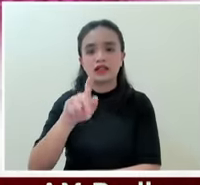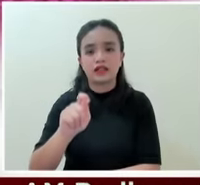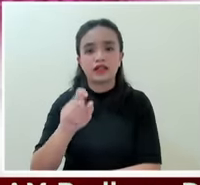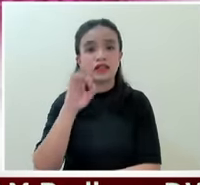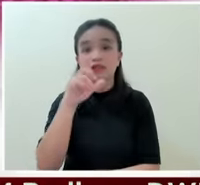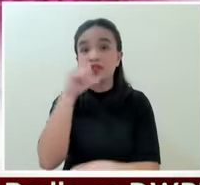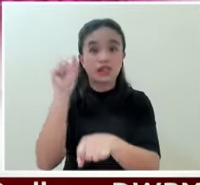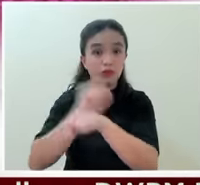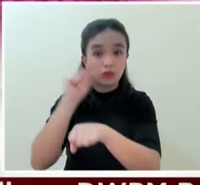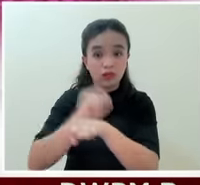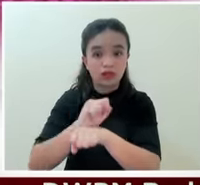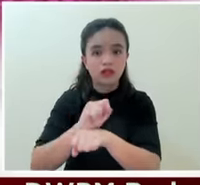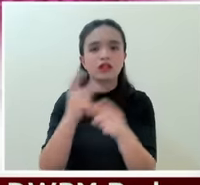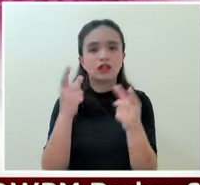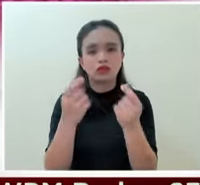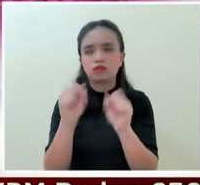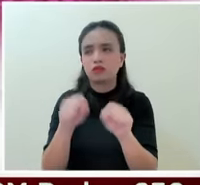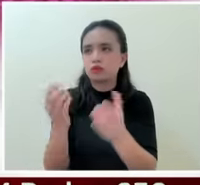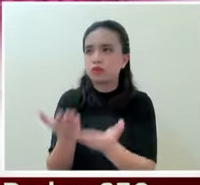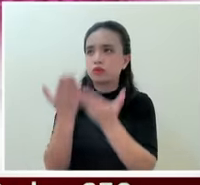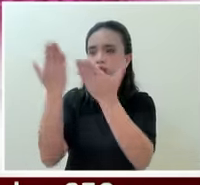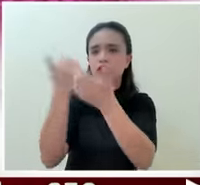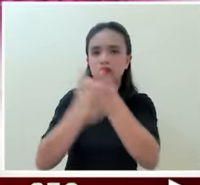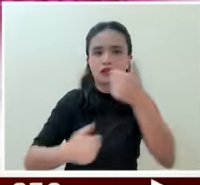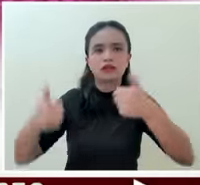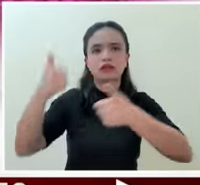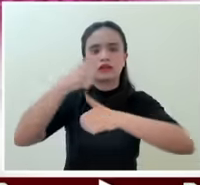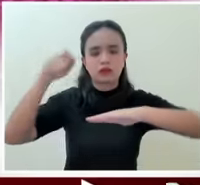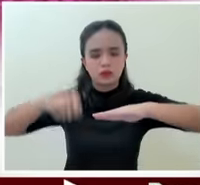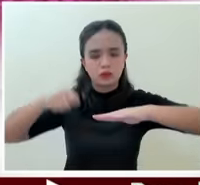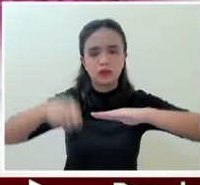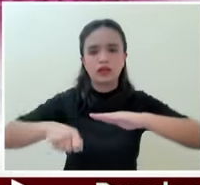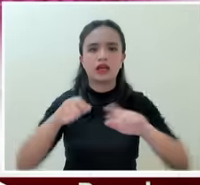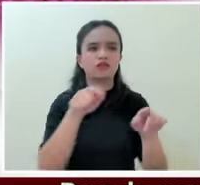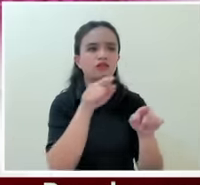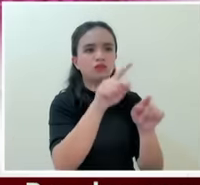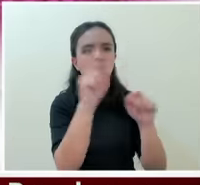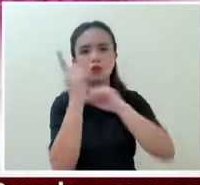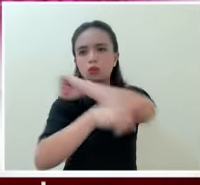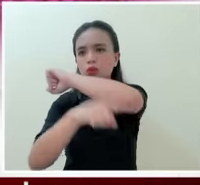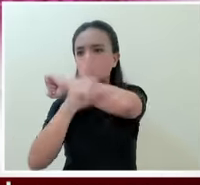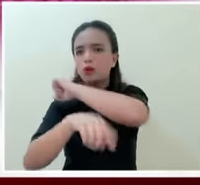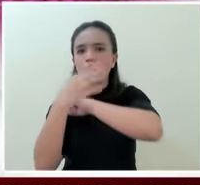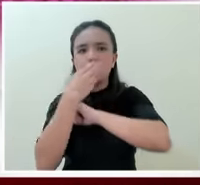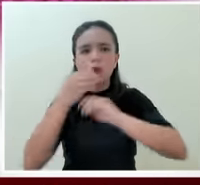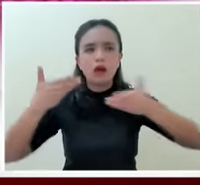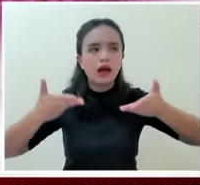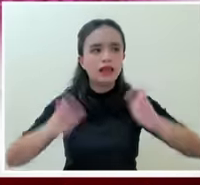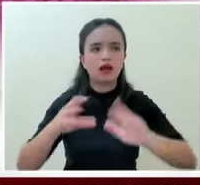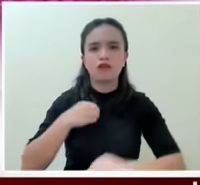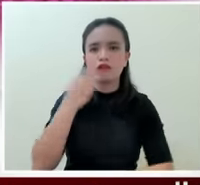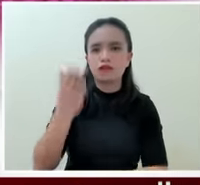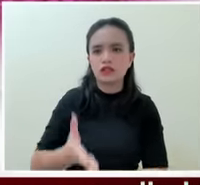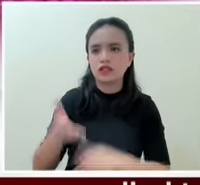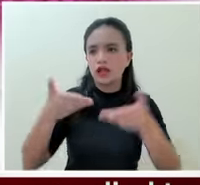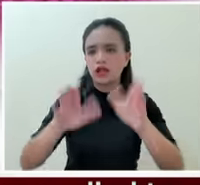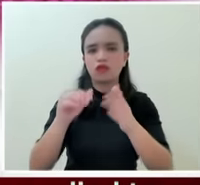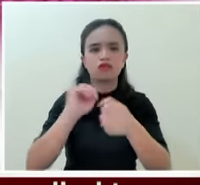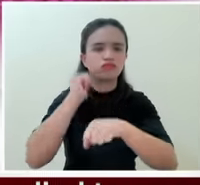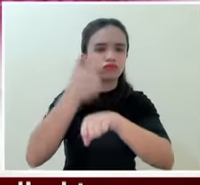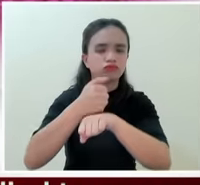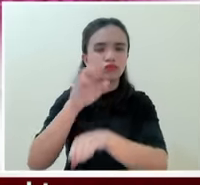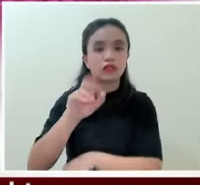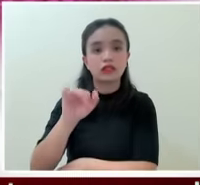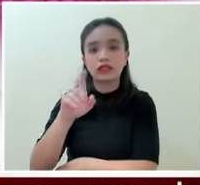niya, pwede itong idulog sa korte at papanagutin ng mga opisyal ng gobyerno na pumayag patayuin ang resort. Ngayong araw naman